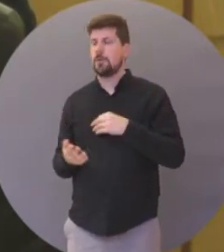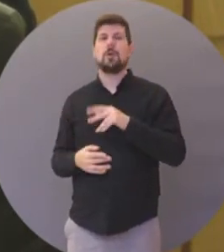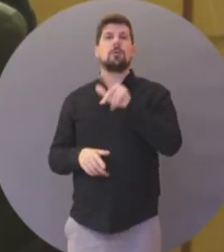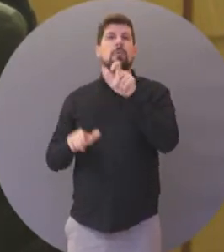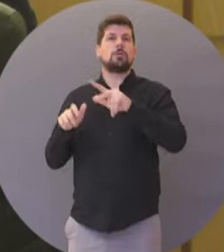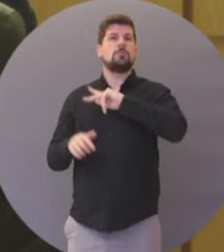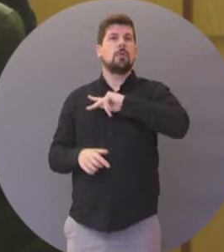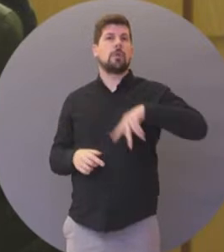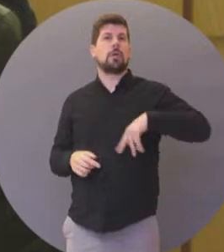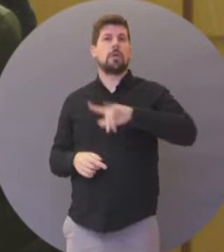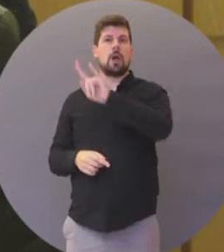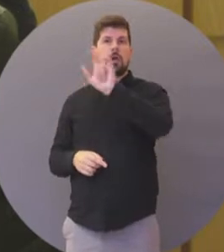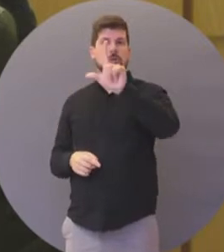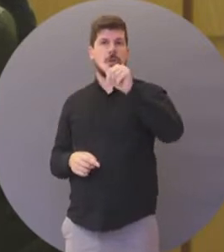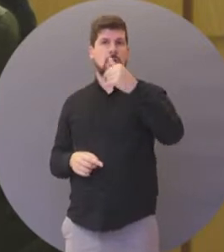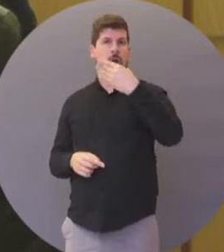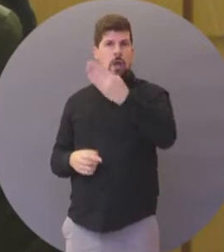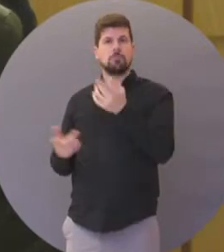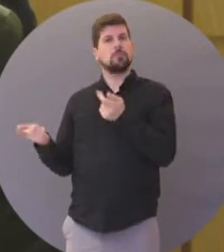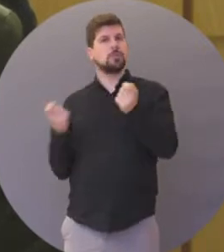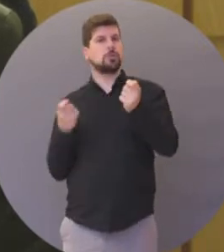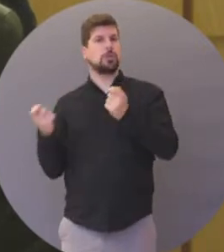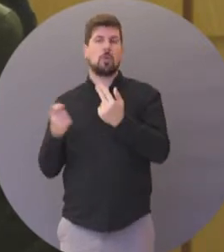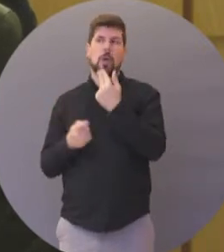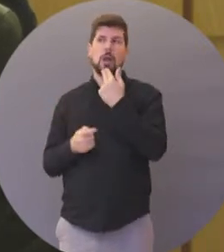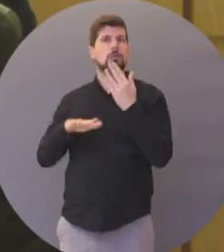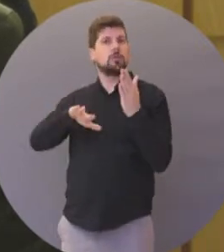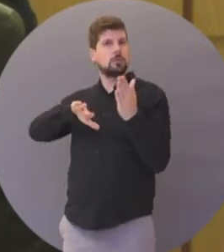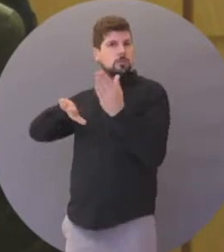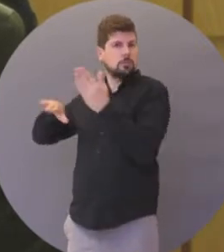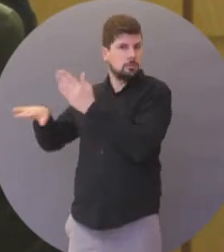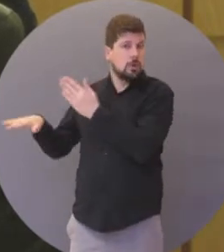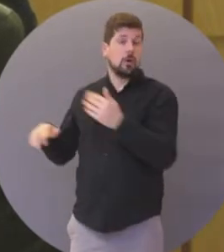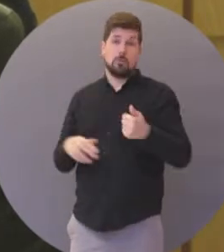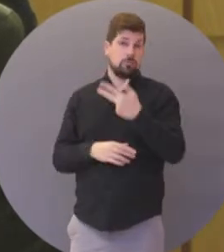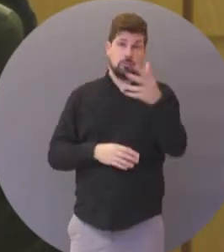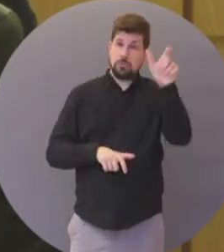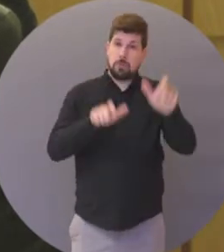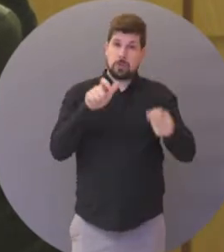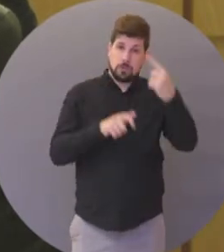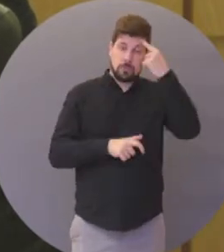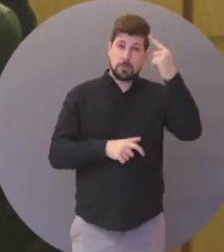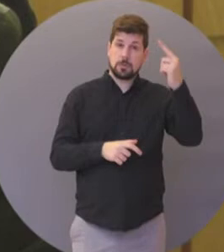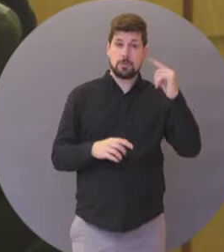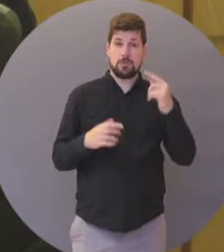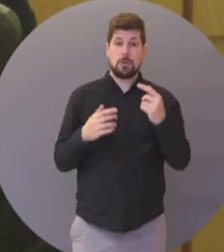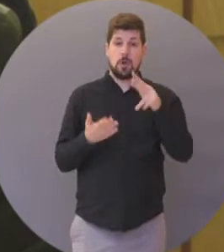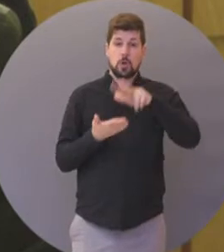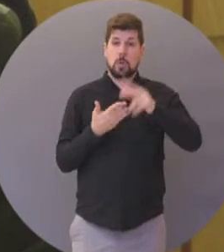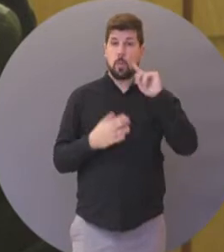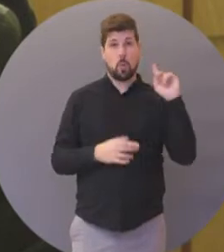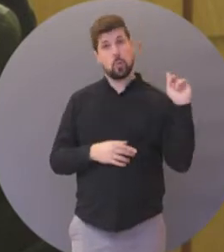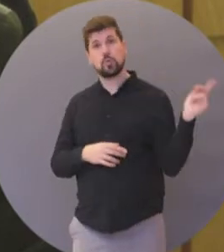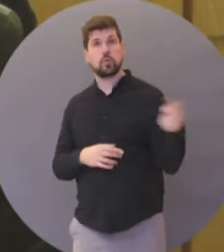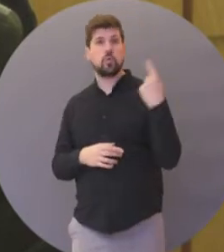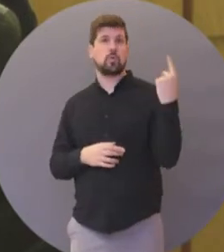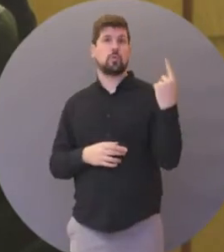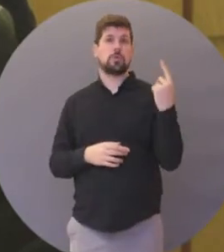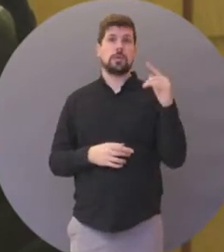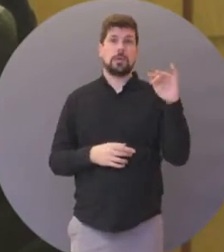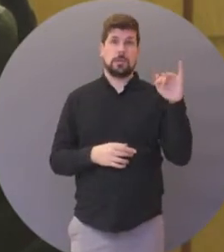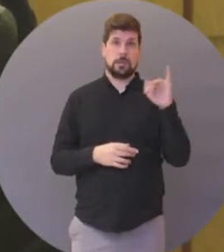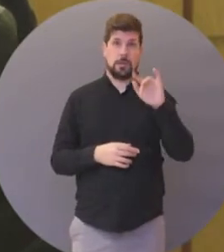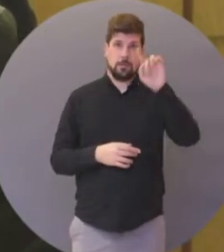sociaux notre groupe considère que la meilleure des réponses pour l'accès au logement pour tous et proposer par les offices